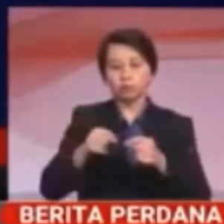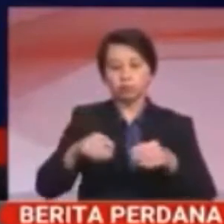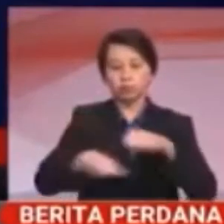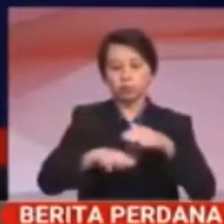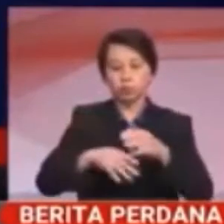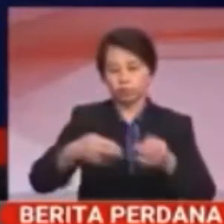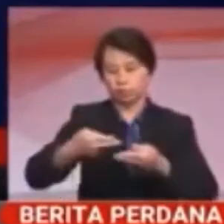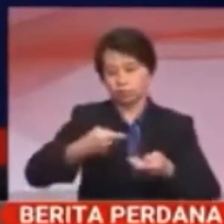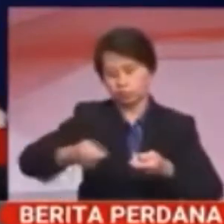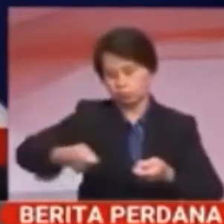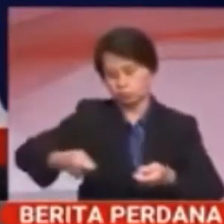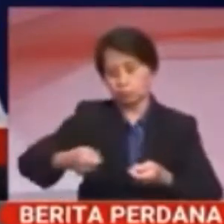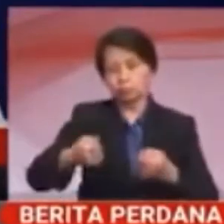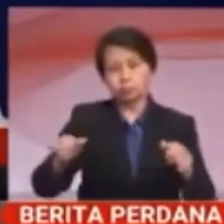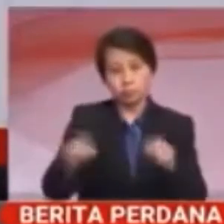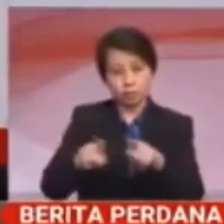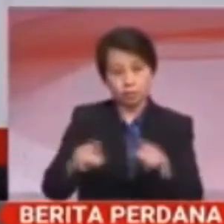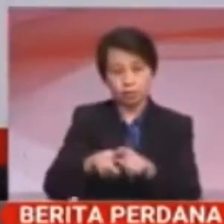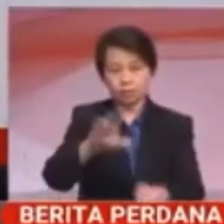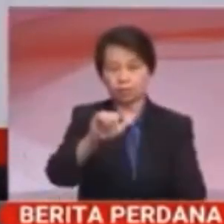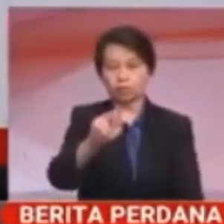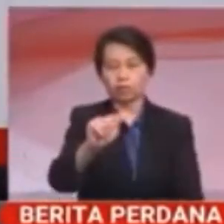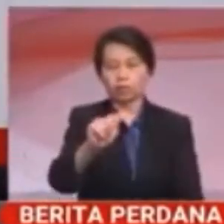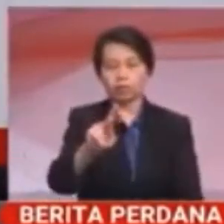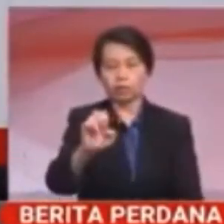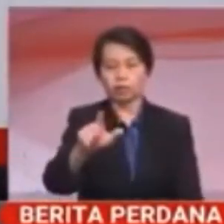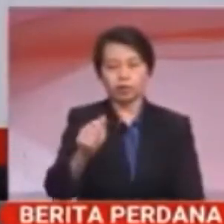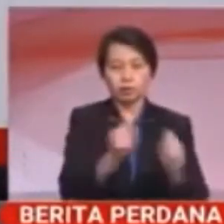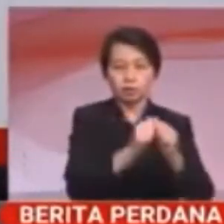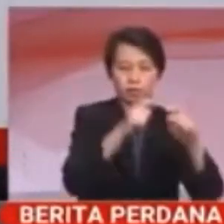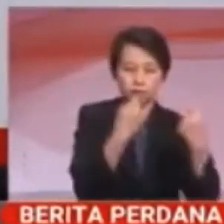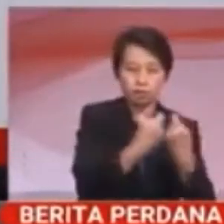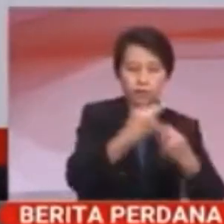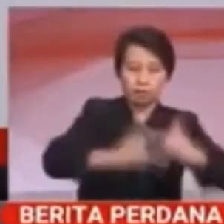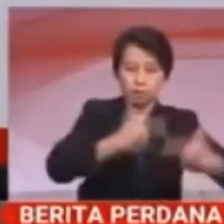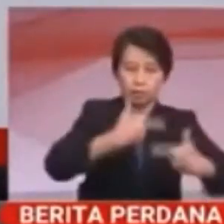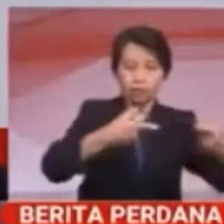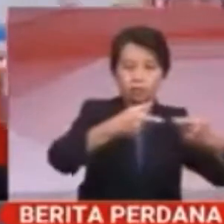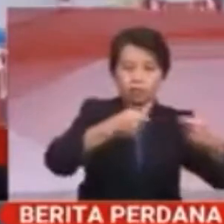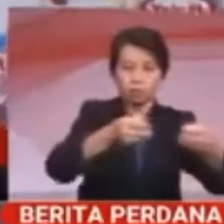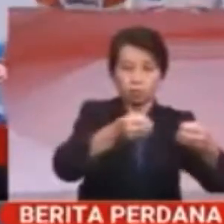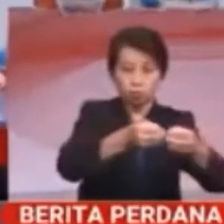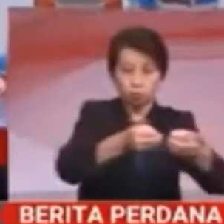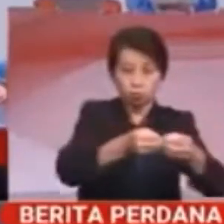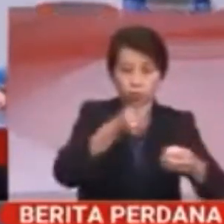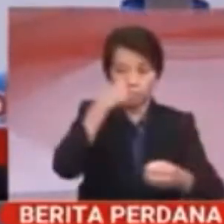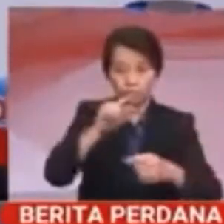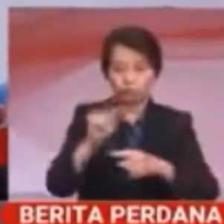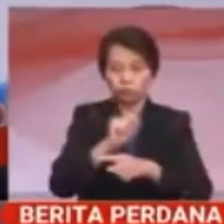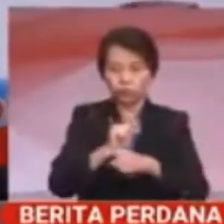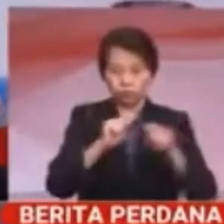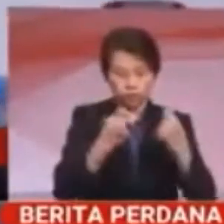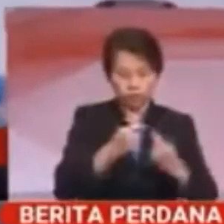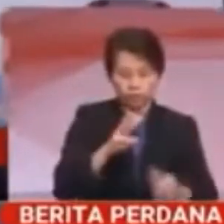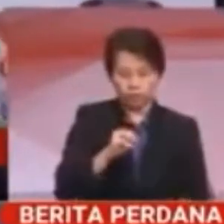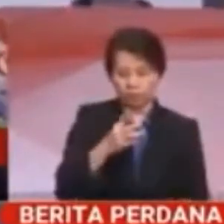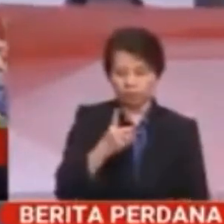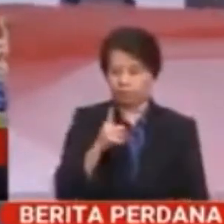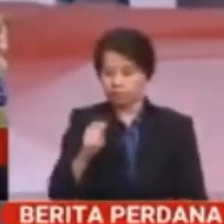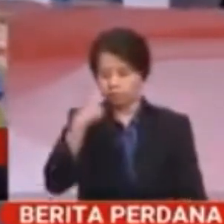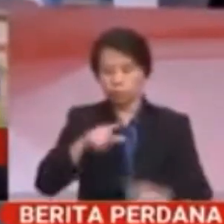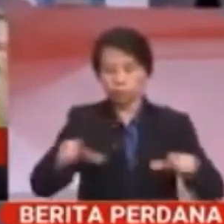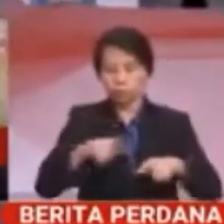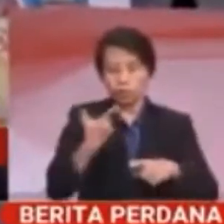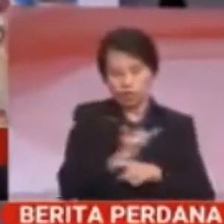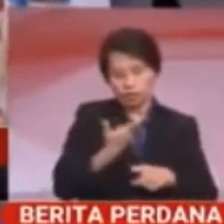usaha sama pengaktifan ASEAN Yakub dengan pasukan bola sepak liga Jepun, Serezo Osaka. Ia untuk kegunaan pasukan MDT bagi